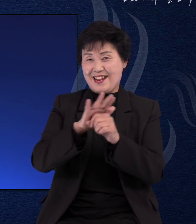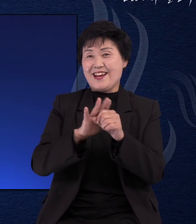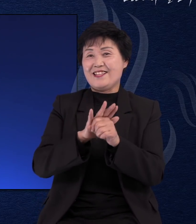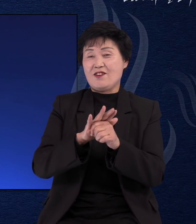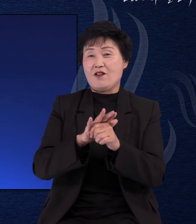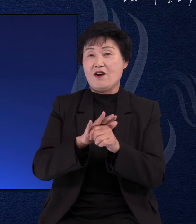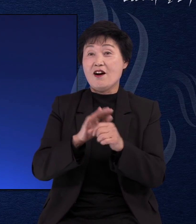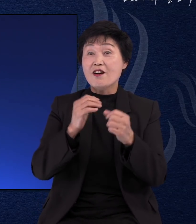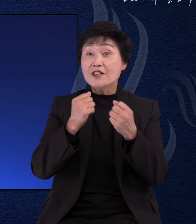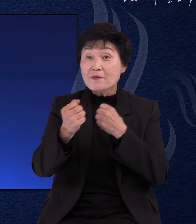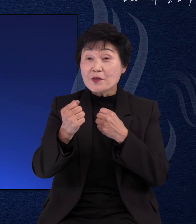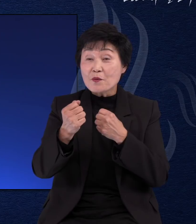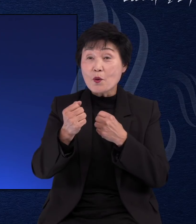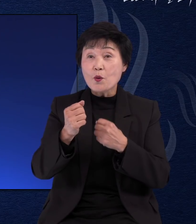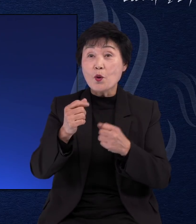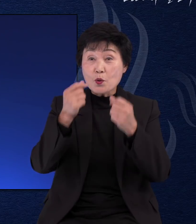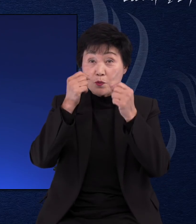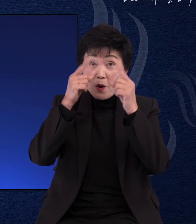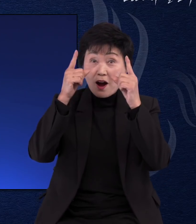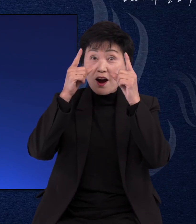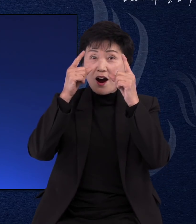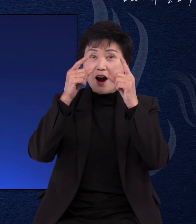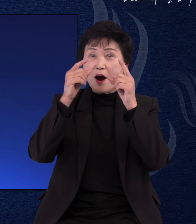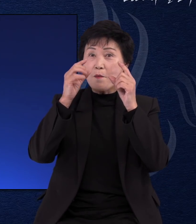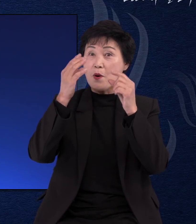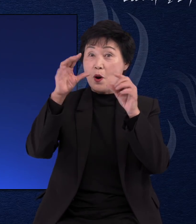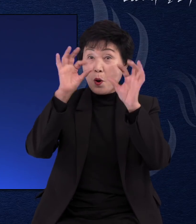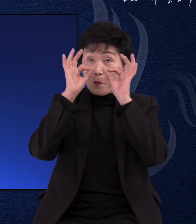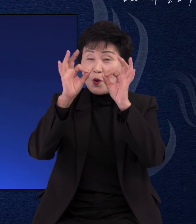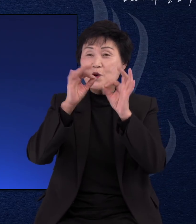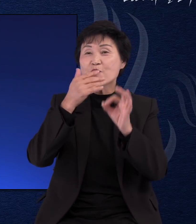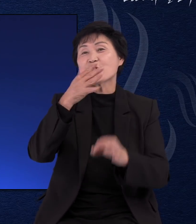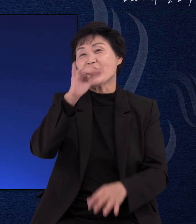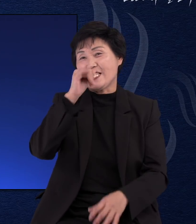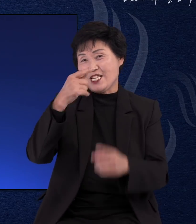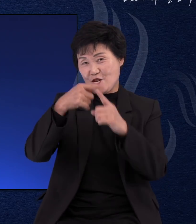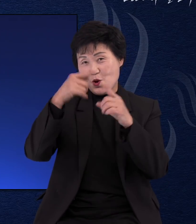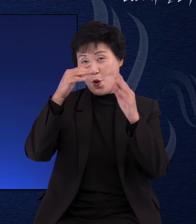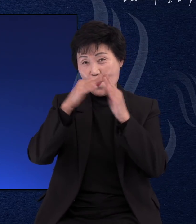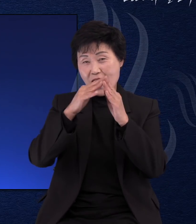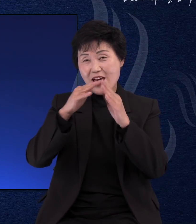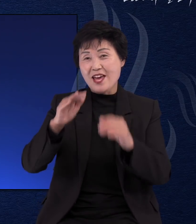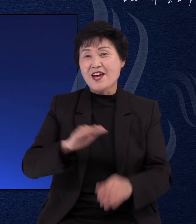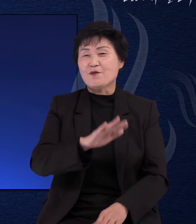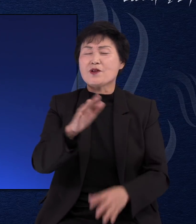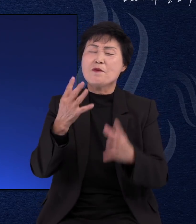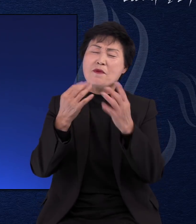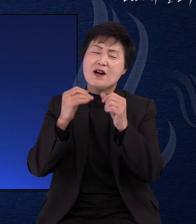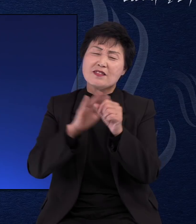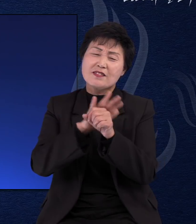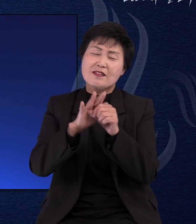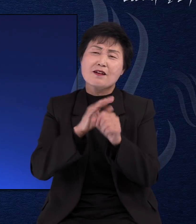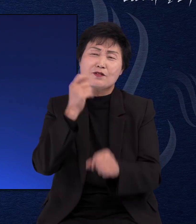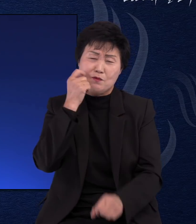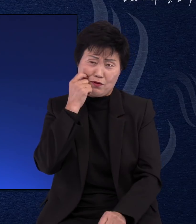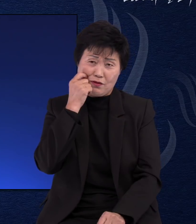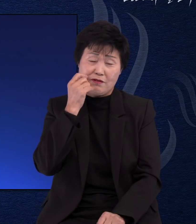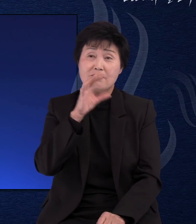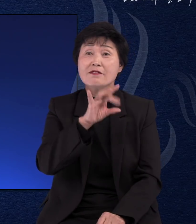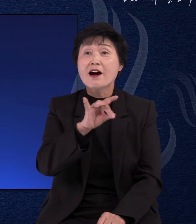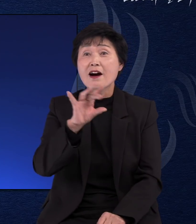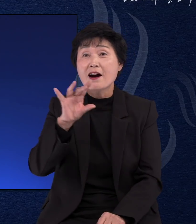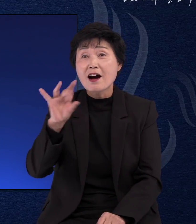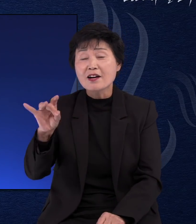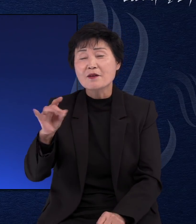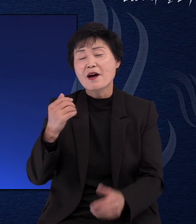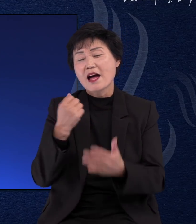불구하고 눈만 뜨면 보이는 교회, 매일매일 걸어다니는 우리 교회를 우리는 많이 사랑하지 못하고, 때로는